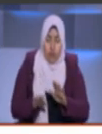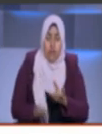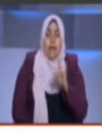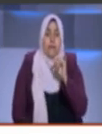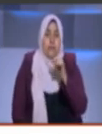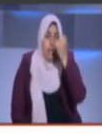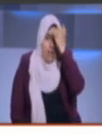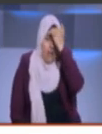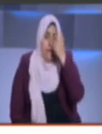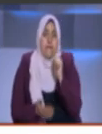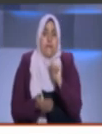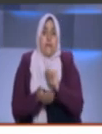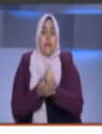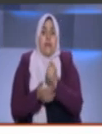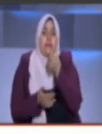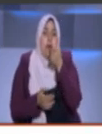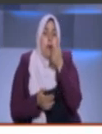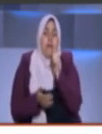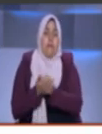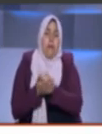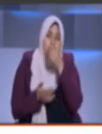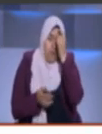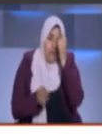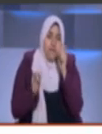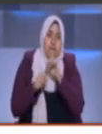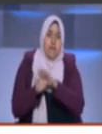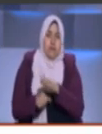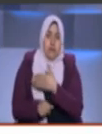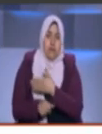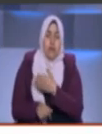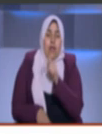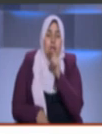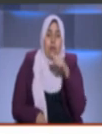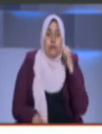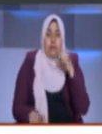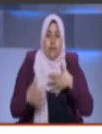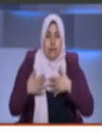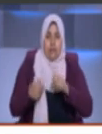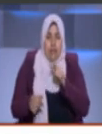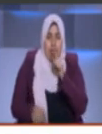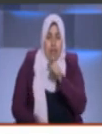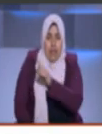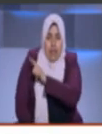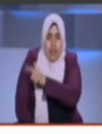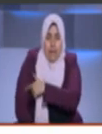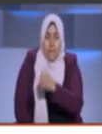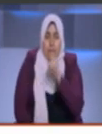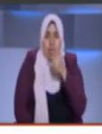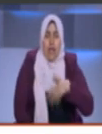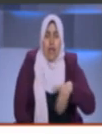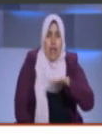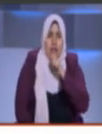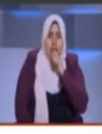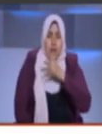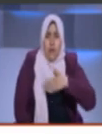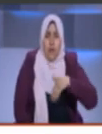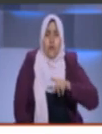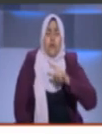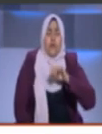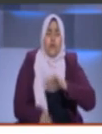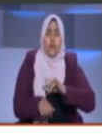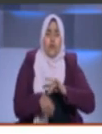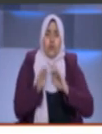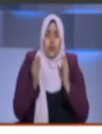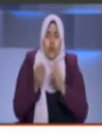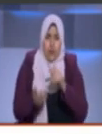الواقع معظمهم بيتلقوا العلاج في بيوتهم. ده اللي خلى وزير الصحة الألماني امبارح والنهارده الصبح كل وسائل الإعلام بيقول إن المستشفيات هنا